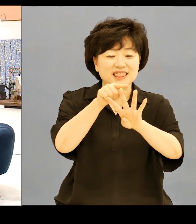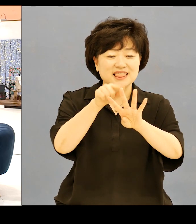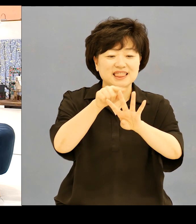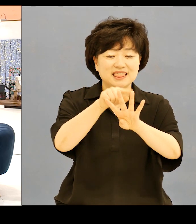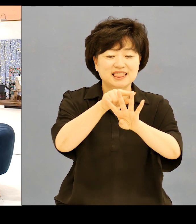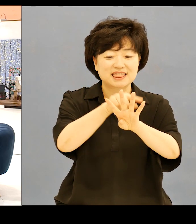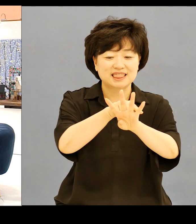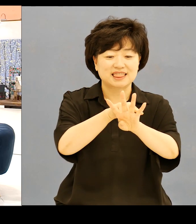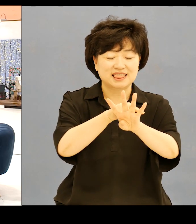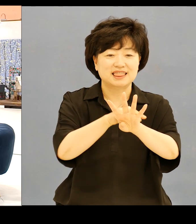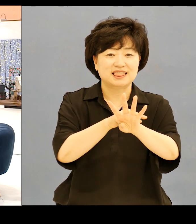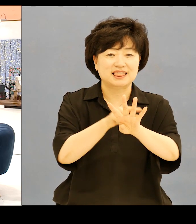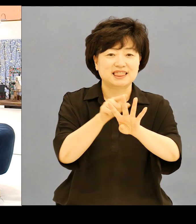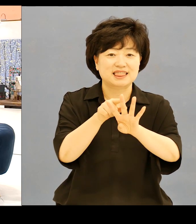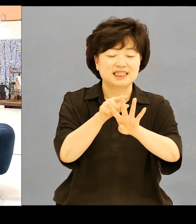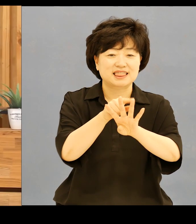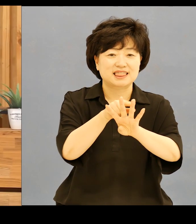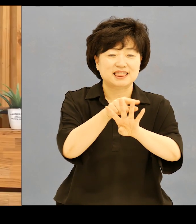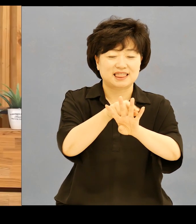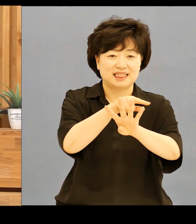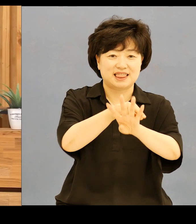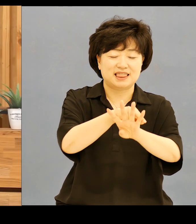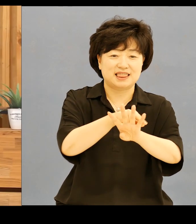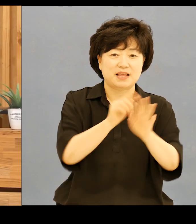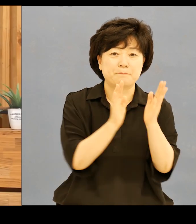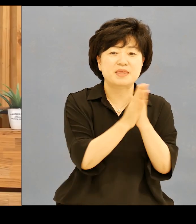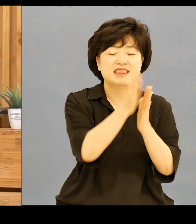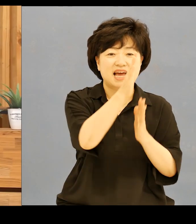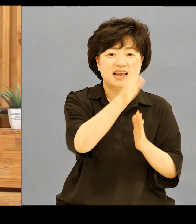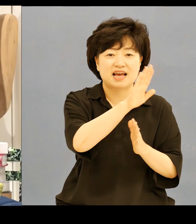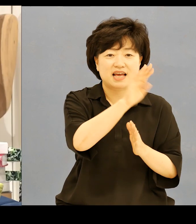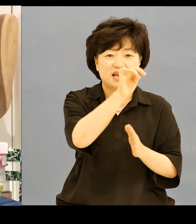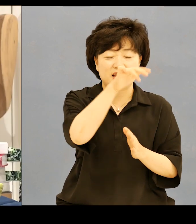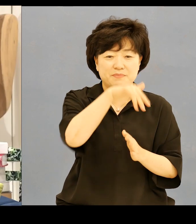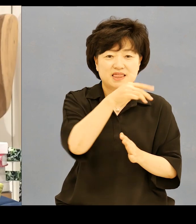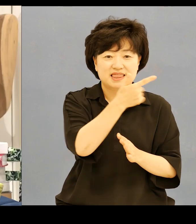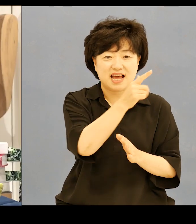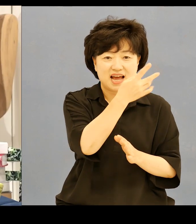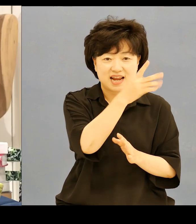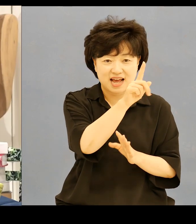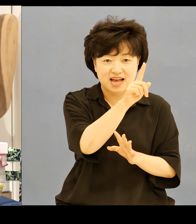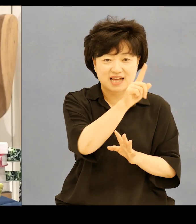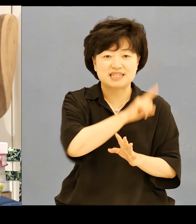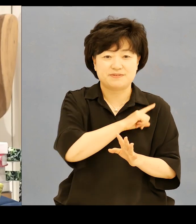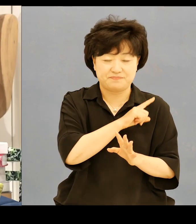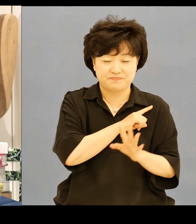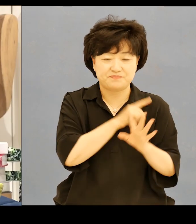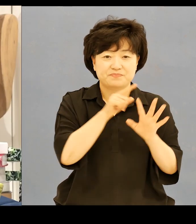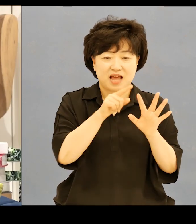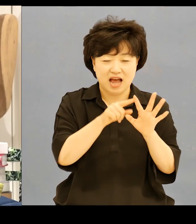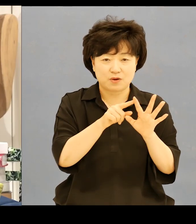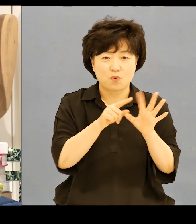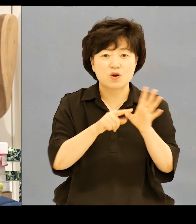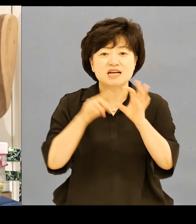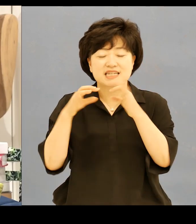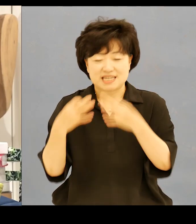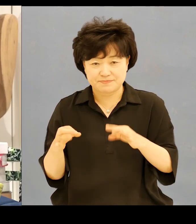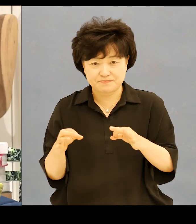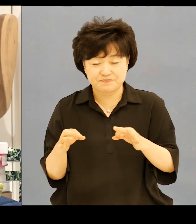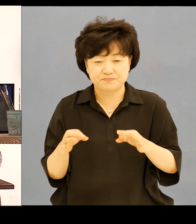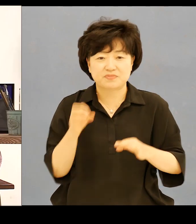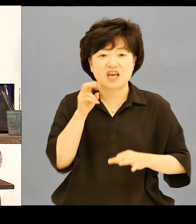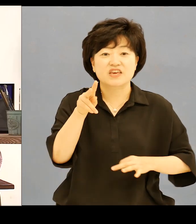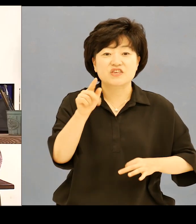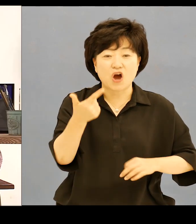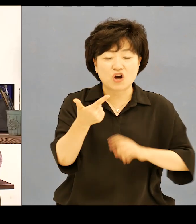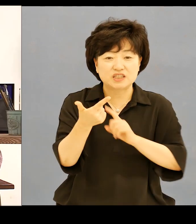네. 연자는 큰 집. 돌림자고. 그러니까 연자도 이름에 들어가는 거죠? 연자는 돌림자, 이름이 빛나라예요. 아, 그래 빛나라. 네. 아,